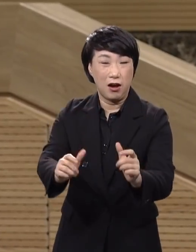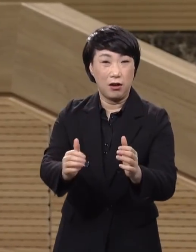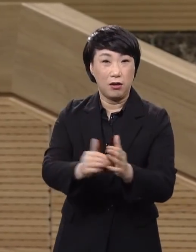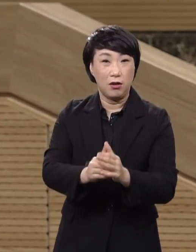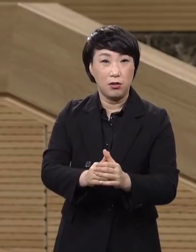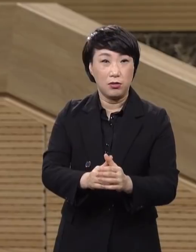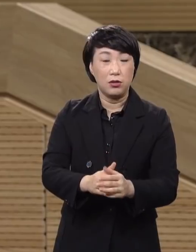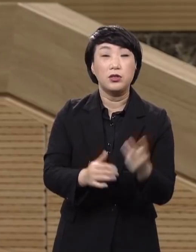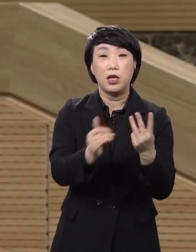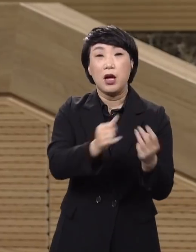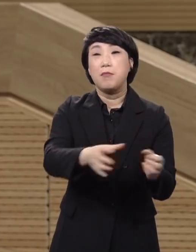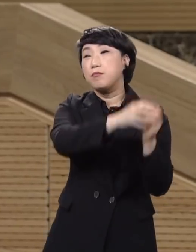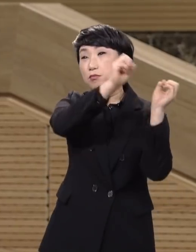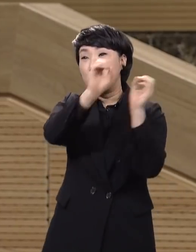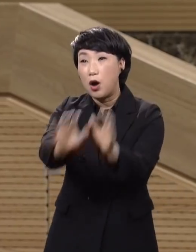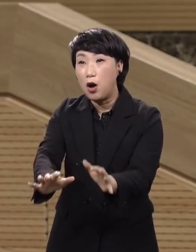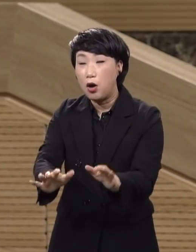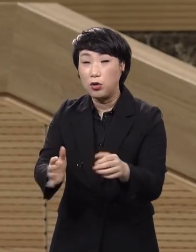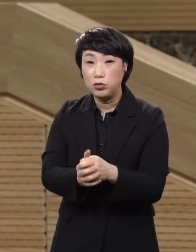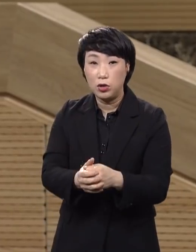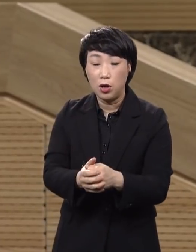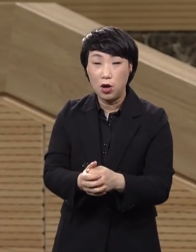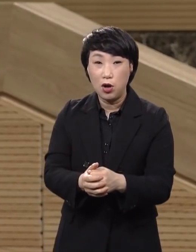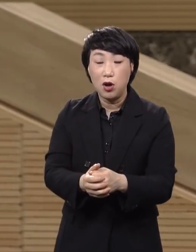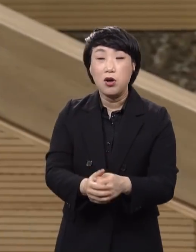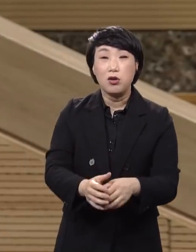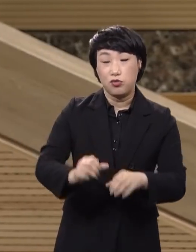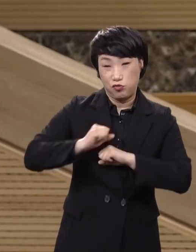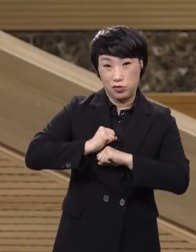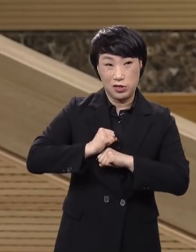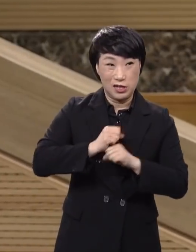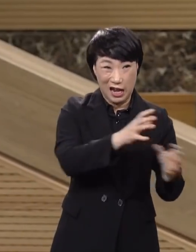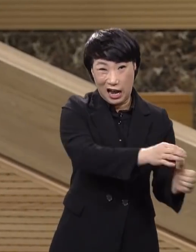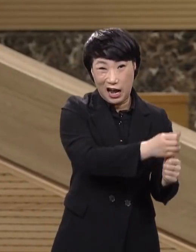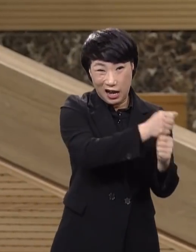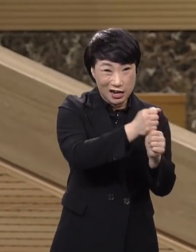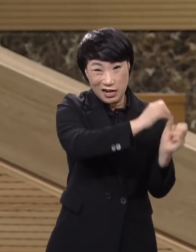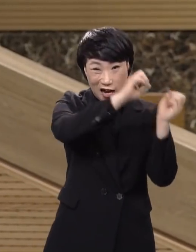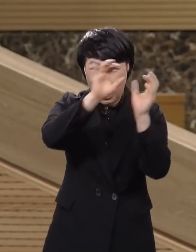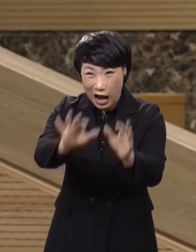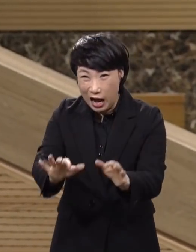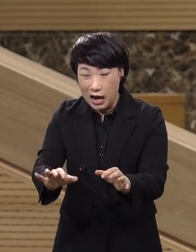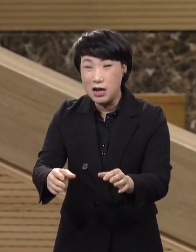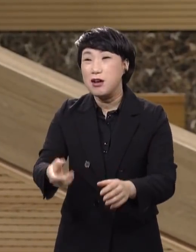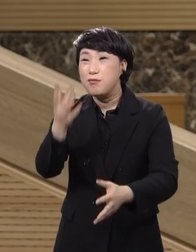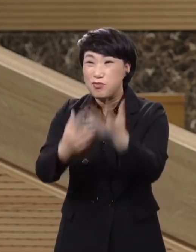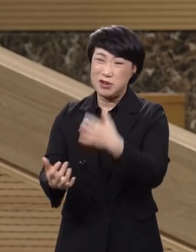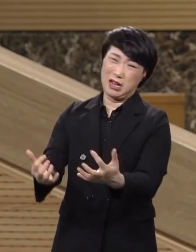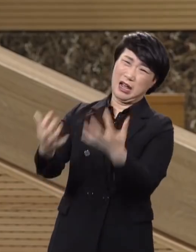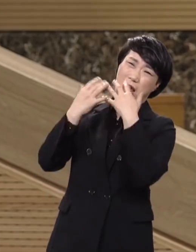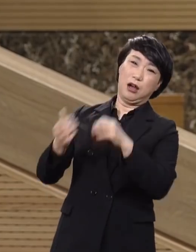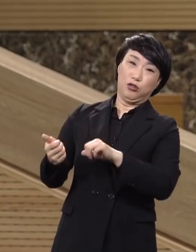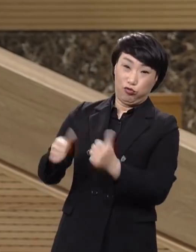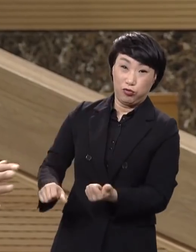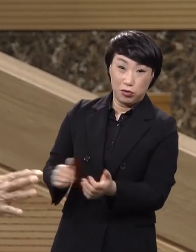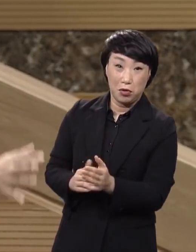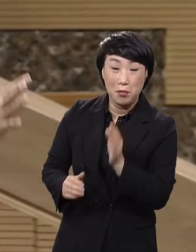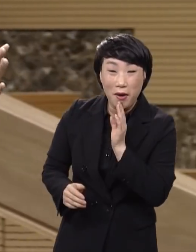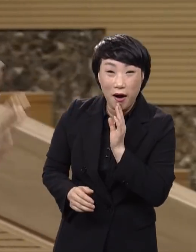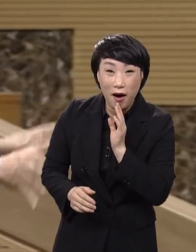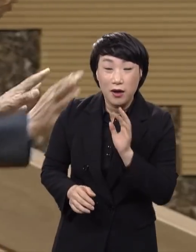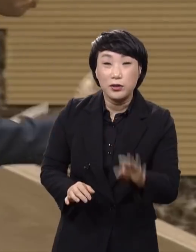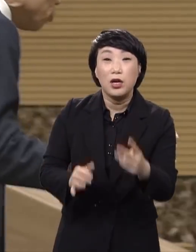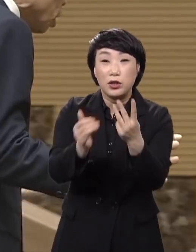집어 던졌어요. 이제 집어 던지러 간 장정들은 다 죽어버렸어요. 밖에서 불에 들어가기도 전에. 그들은 불